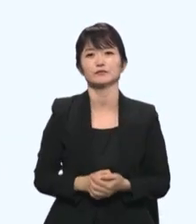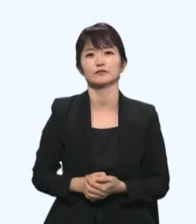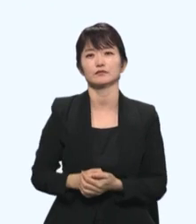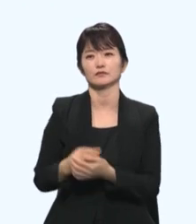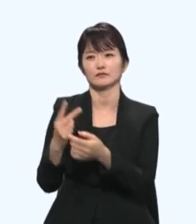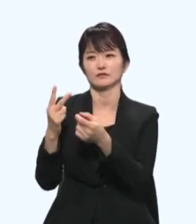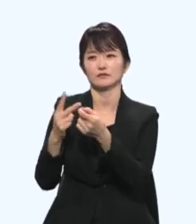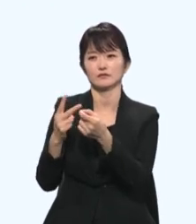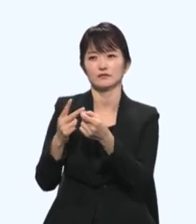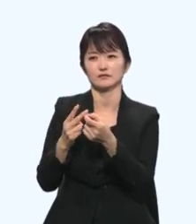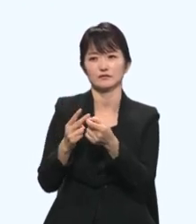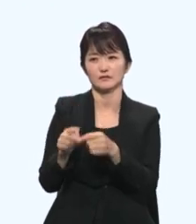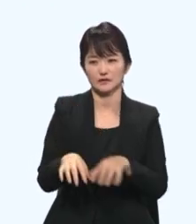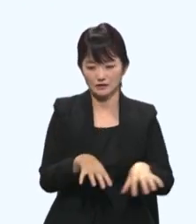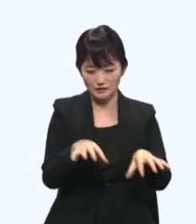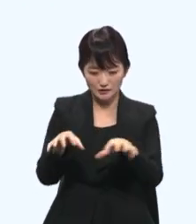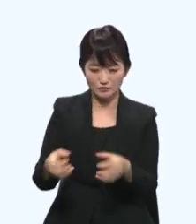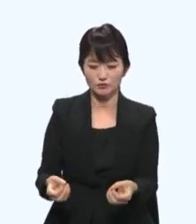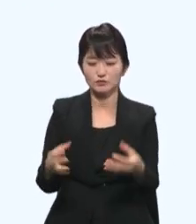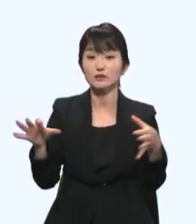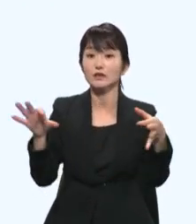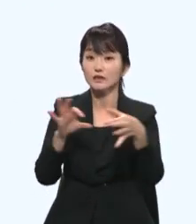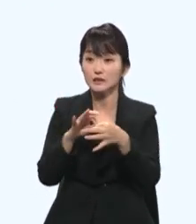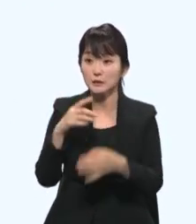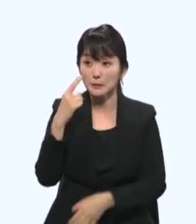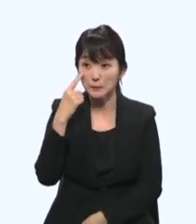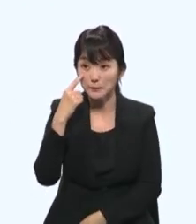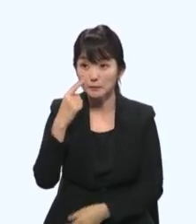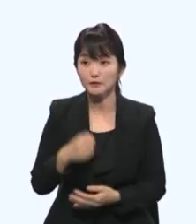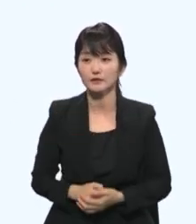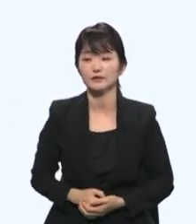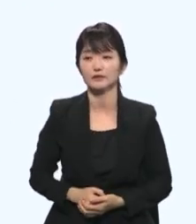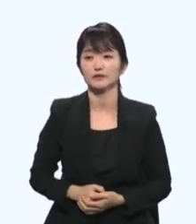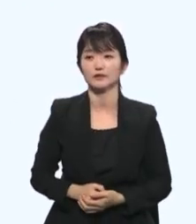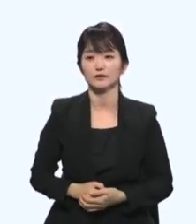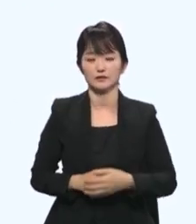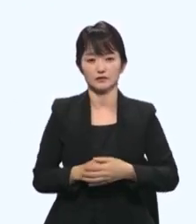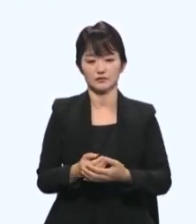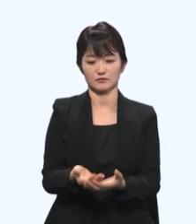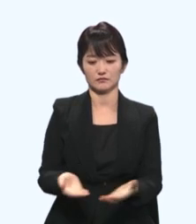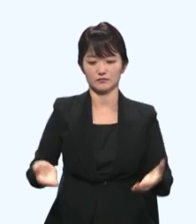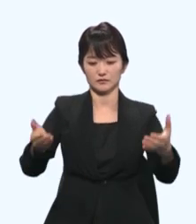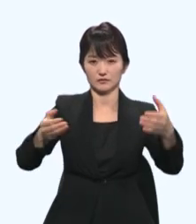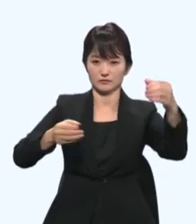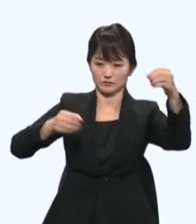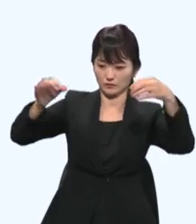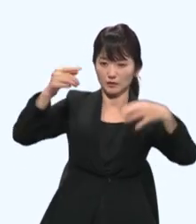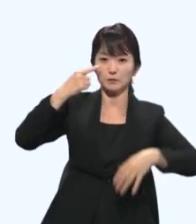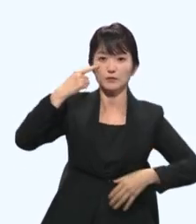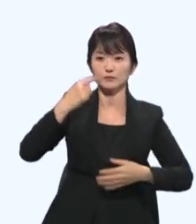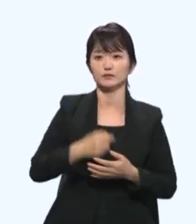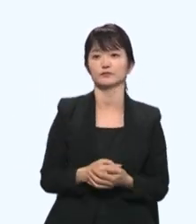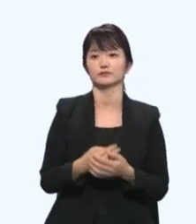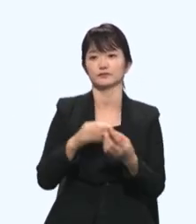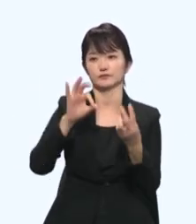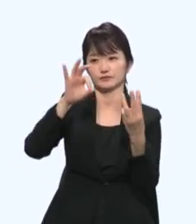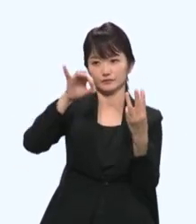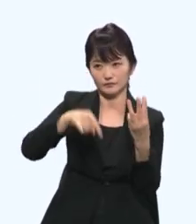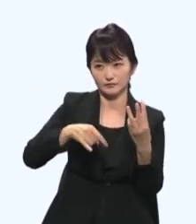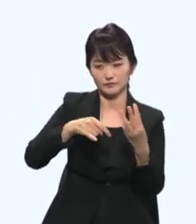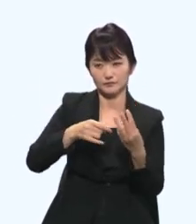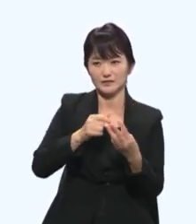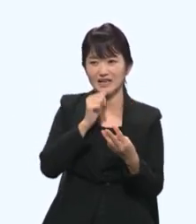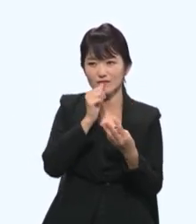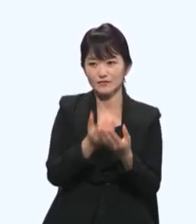우수상은 이제 긴장 축제하고 연계해보자 경관 조명을 한번 설치를 해보자 이제 장유상은 가마솥 테마의